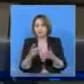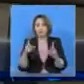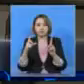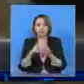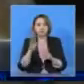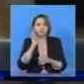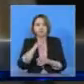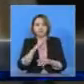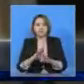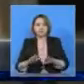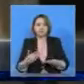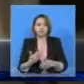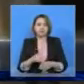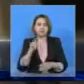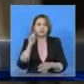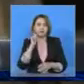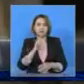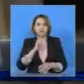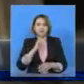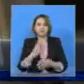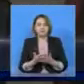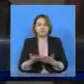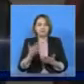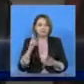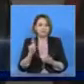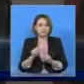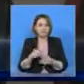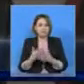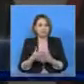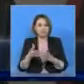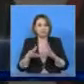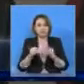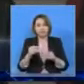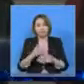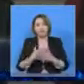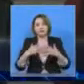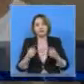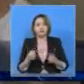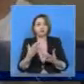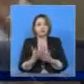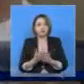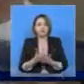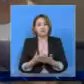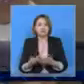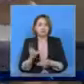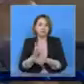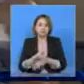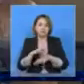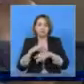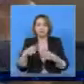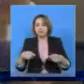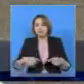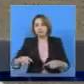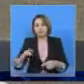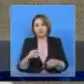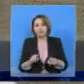у женщины с детства имеется нарушение слуха. Ранее для того, чтобы получать общеоздоровительные процедуры, ей приходилось ездить в другие